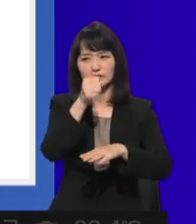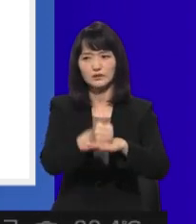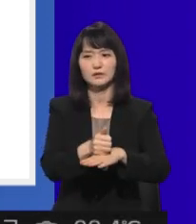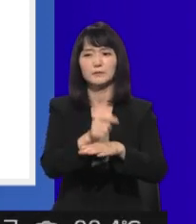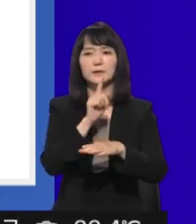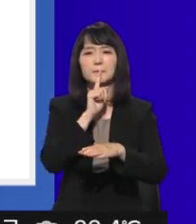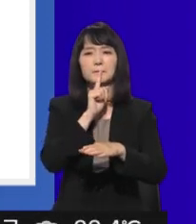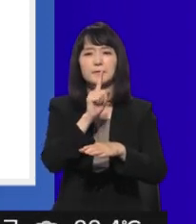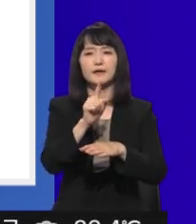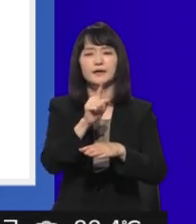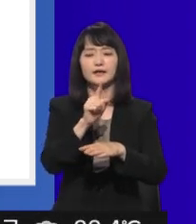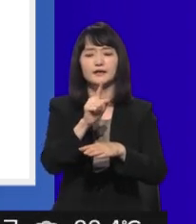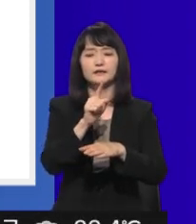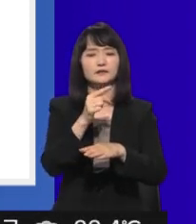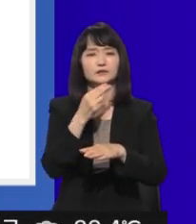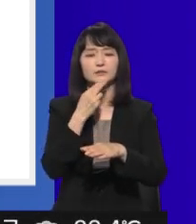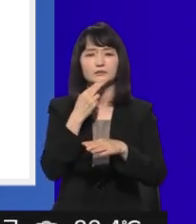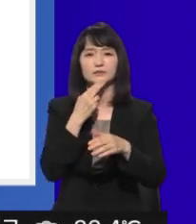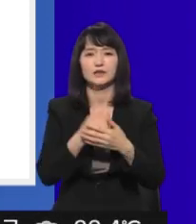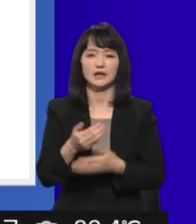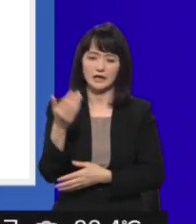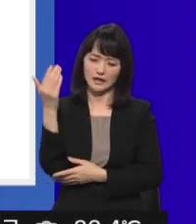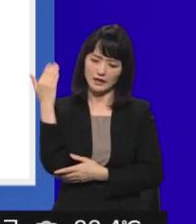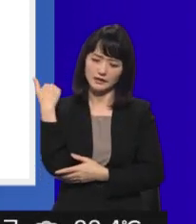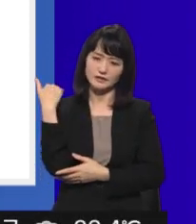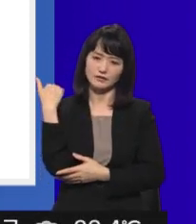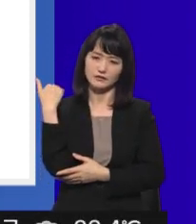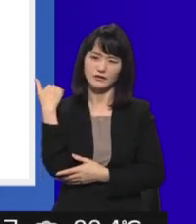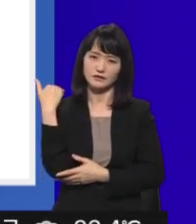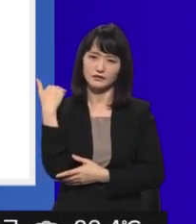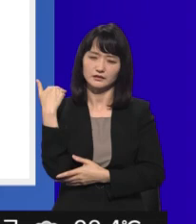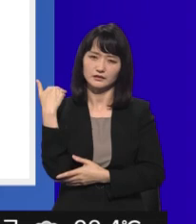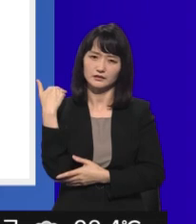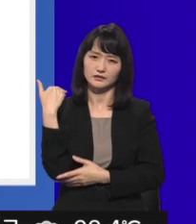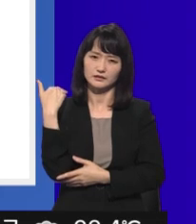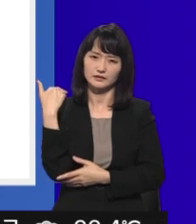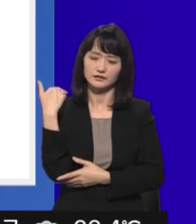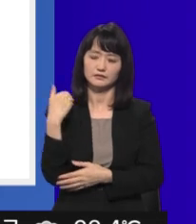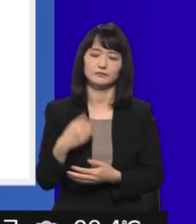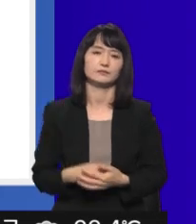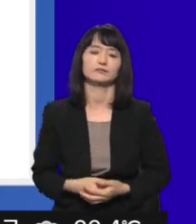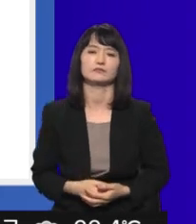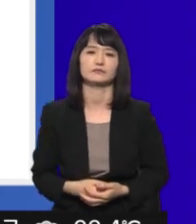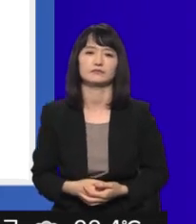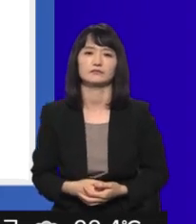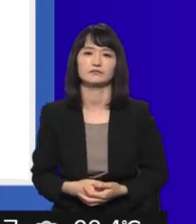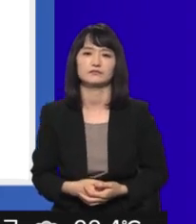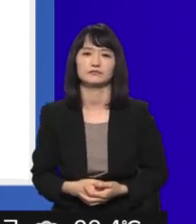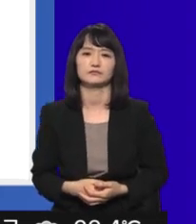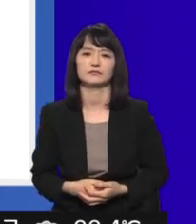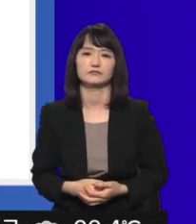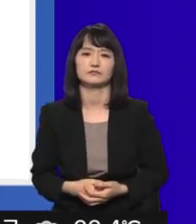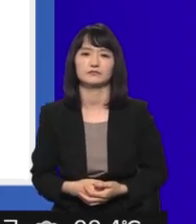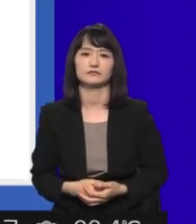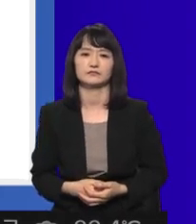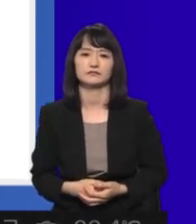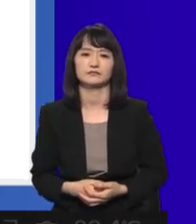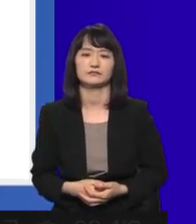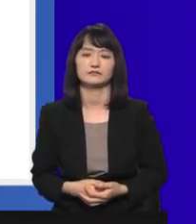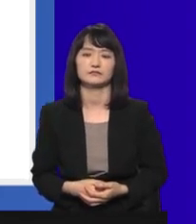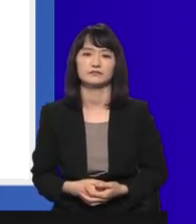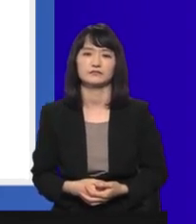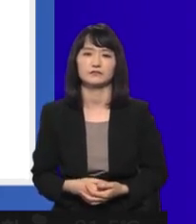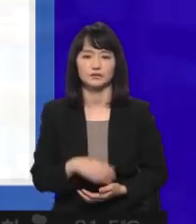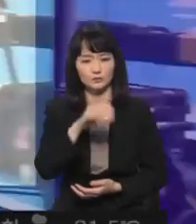없다 그때는 그랬지만 지금은 더 내가 열이 받아 있기 때문에 결코 낭만적인 그럼 결말은